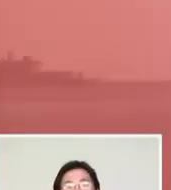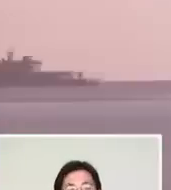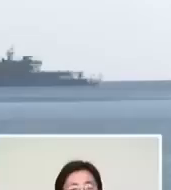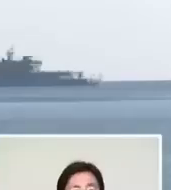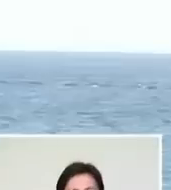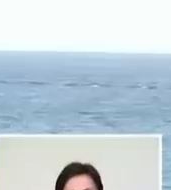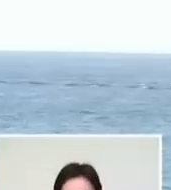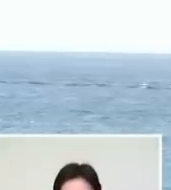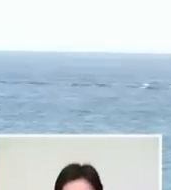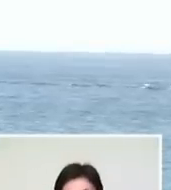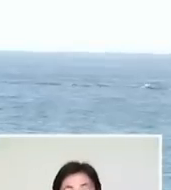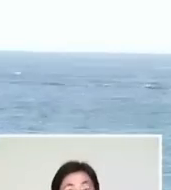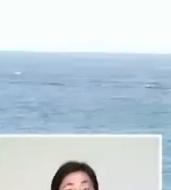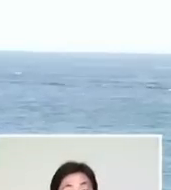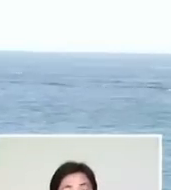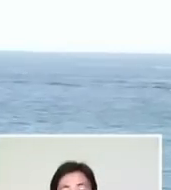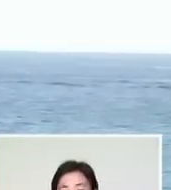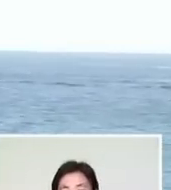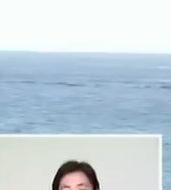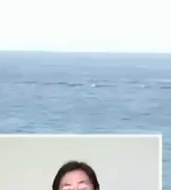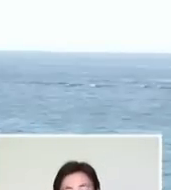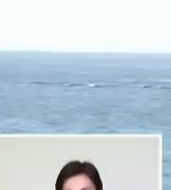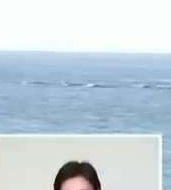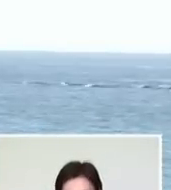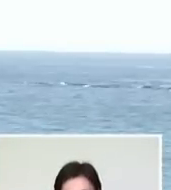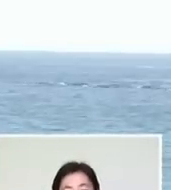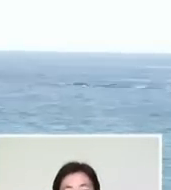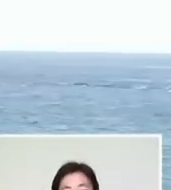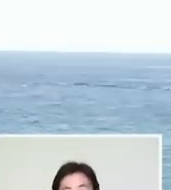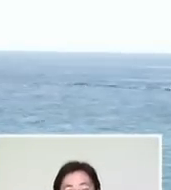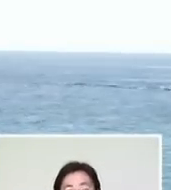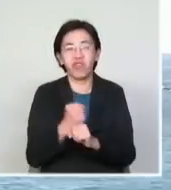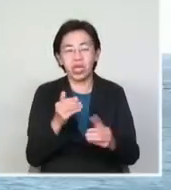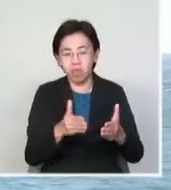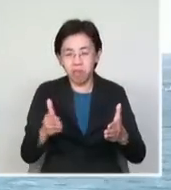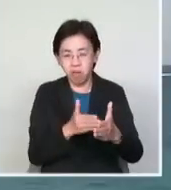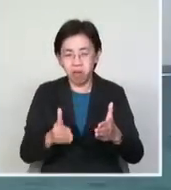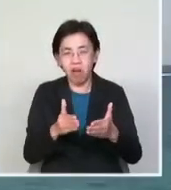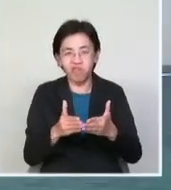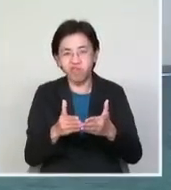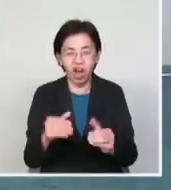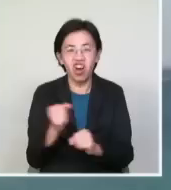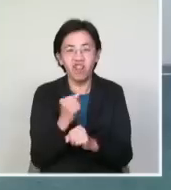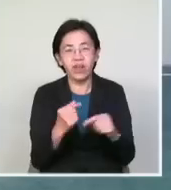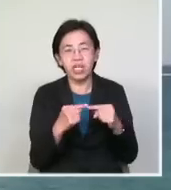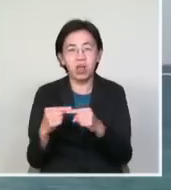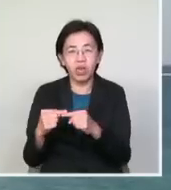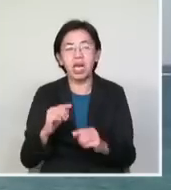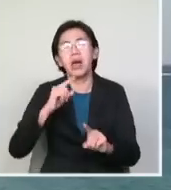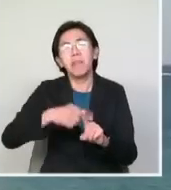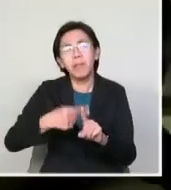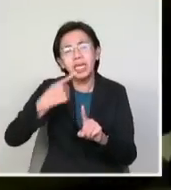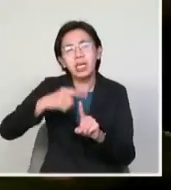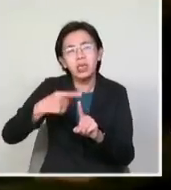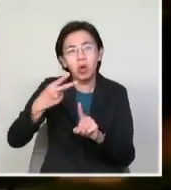ข่าวสารของจีนจะเห็นได้เลยนะคะว่าจีนเนี่ยได้มีการเดินหน้าซ้อมรบอย่างต่อเนื่องเลยในช่วงเดือน2เดือนที่ผ่าน